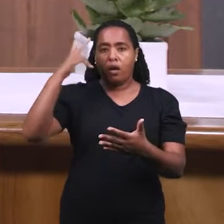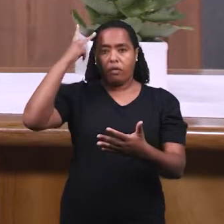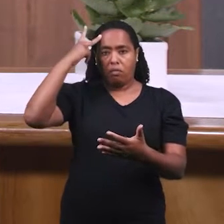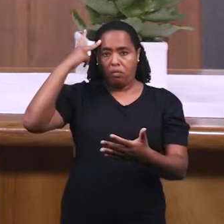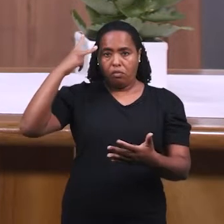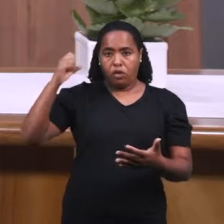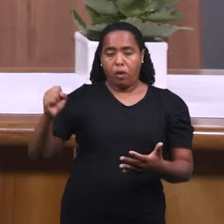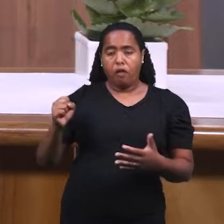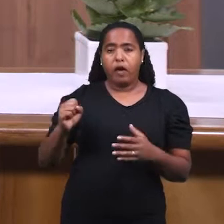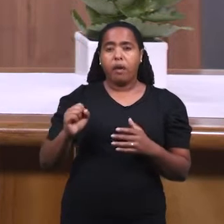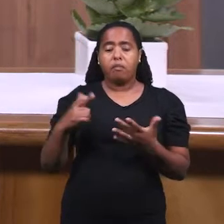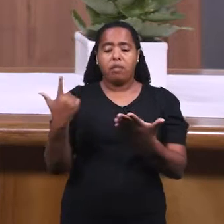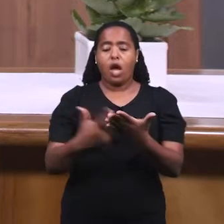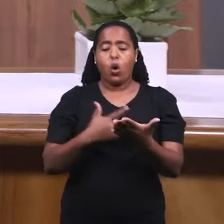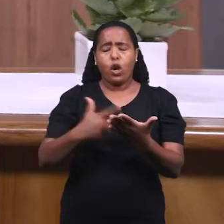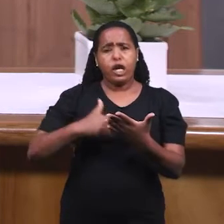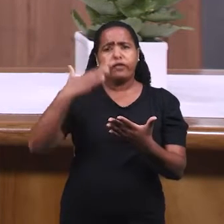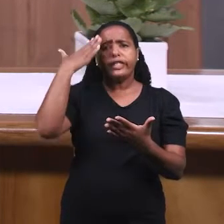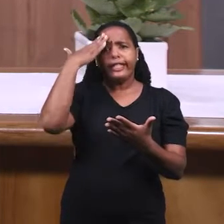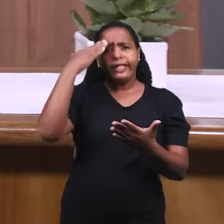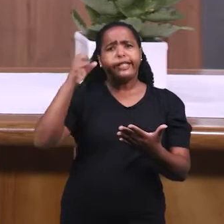– это книга мудрости,